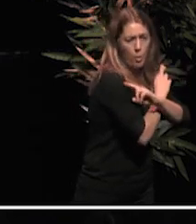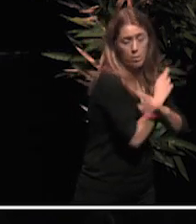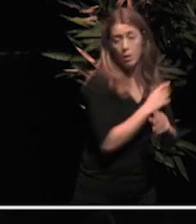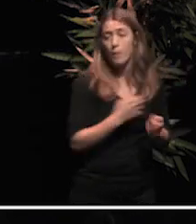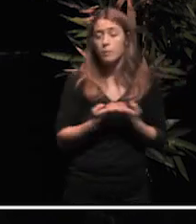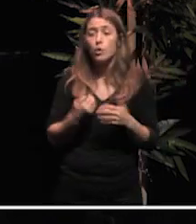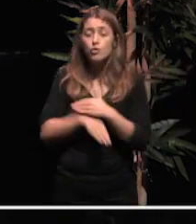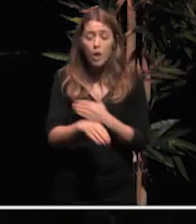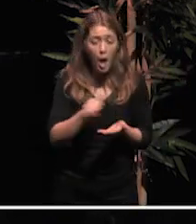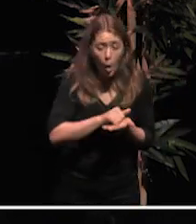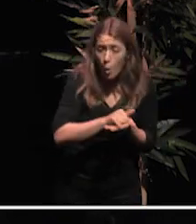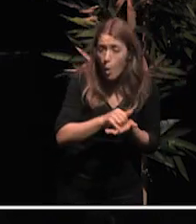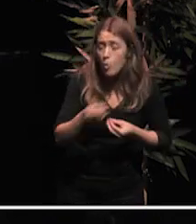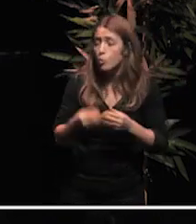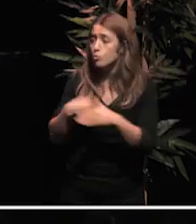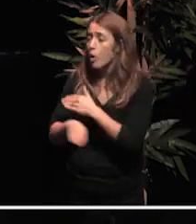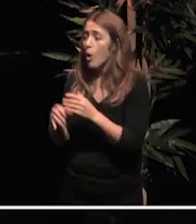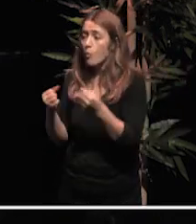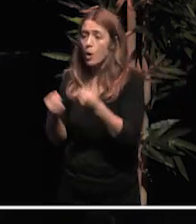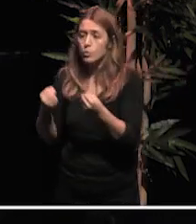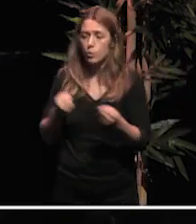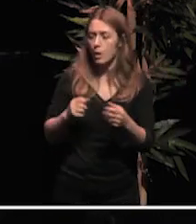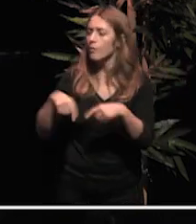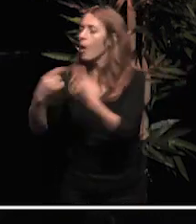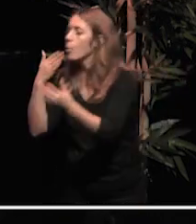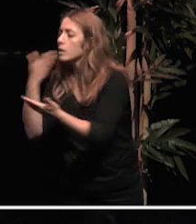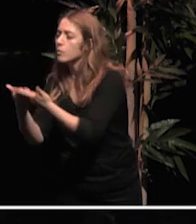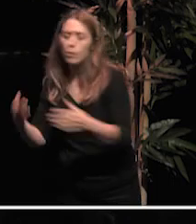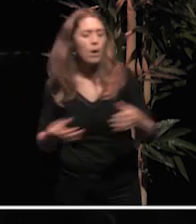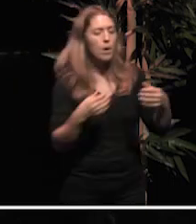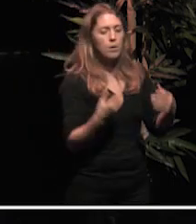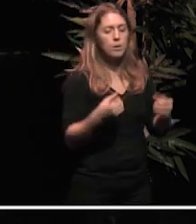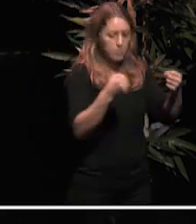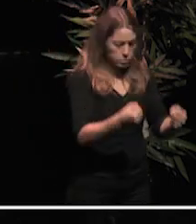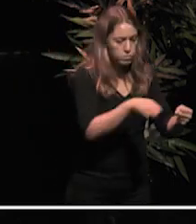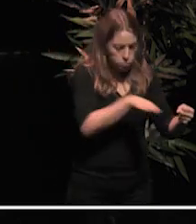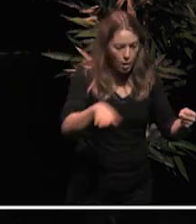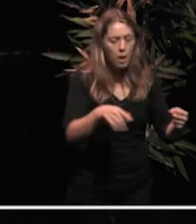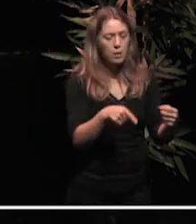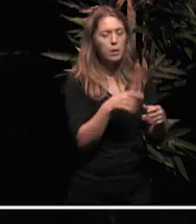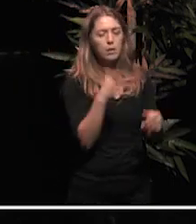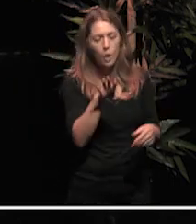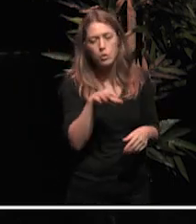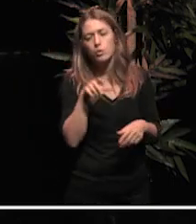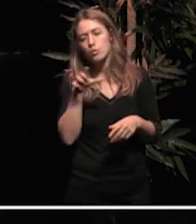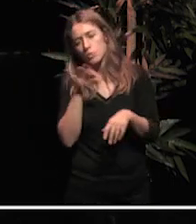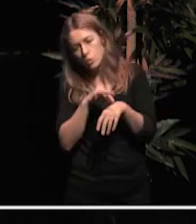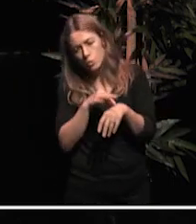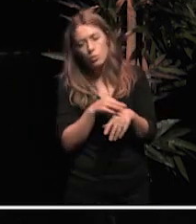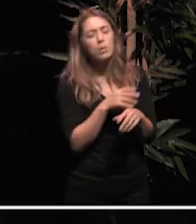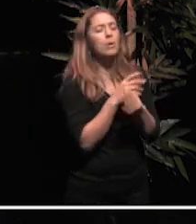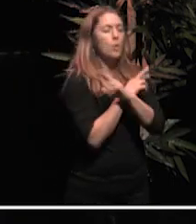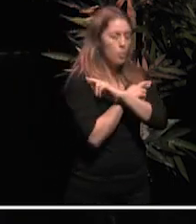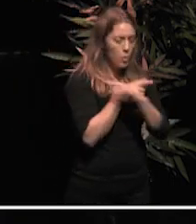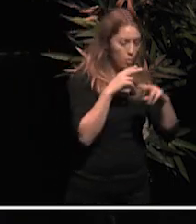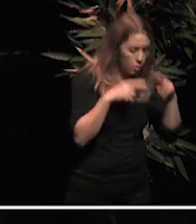même dans ma voiture, quand je vais à un rendez-vous. Je me mets dans le parking et 4-5 minutes, je médite tranquillement. Et je le refais en revenant avant